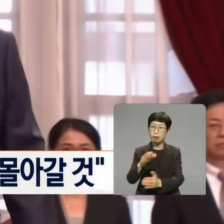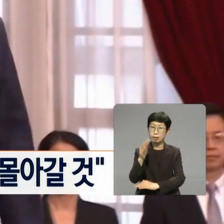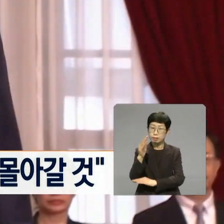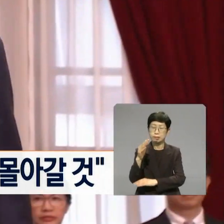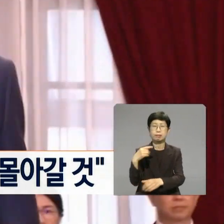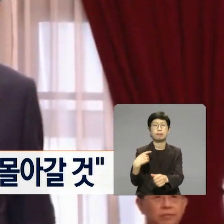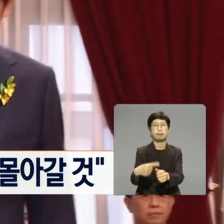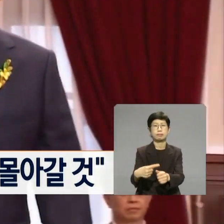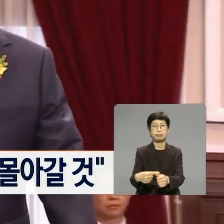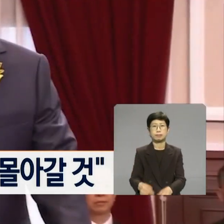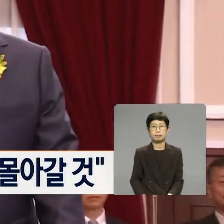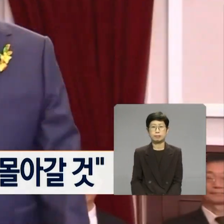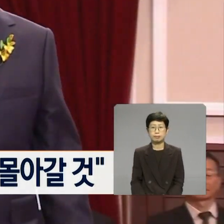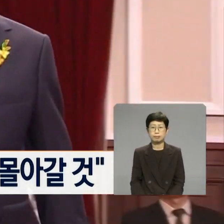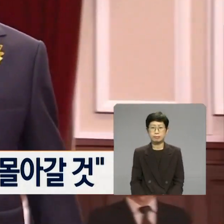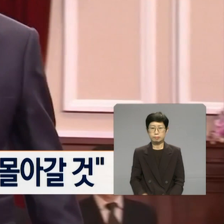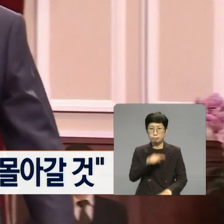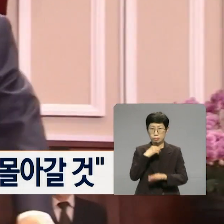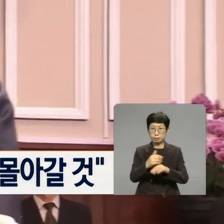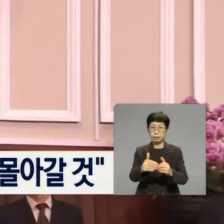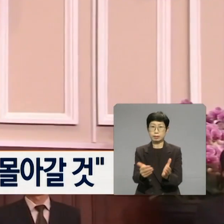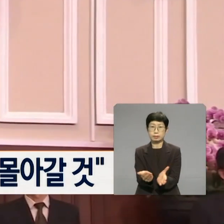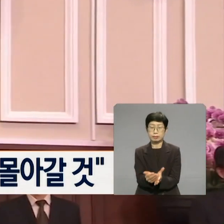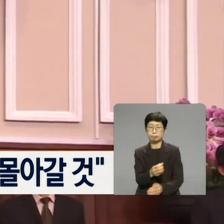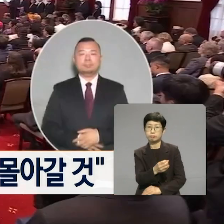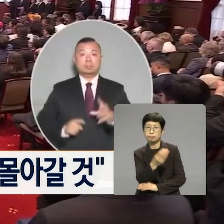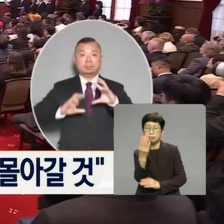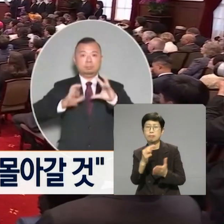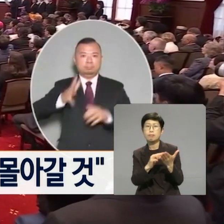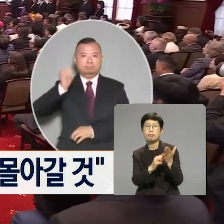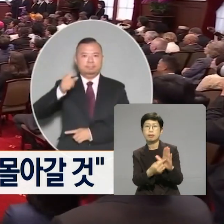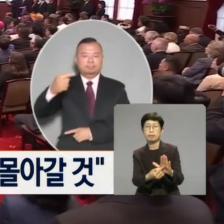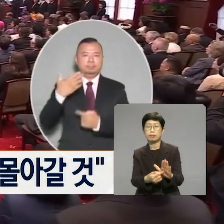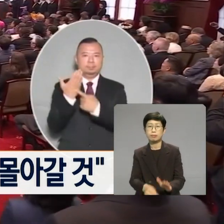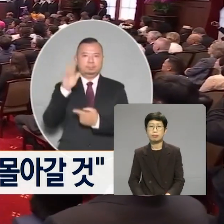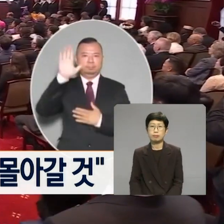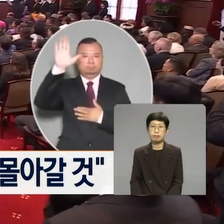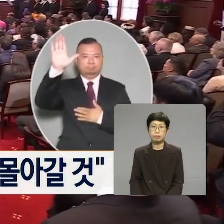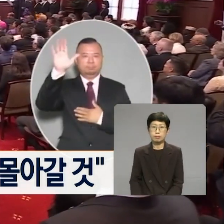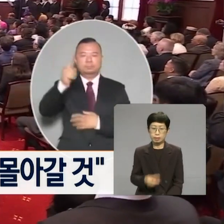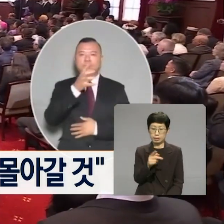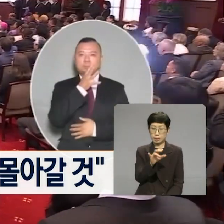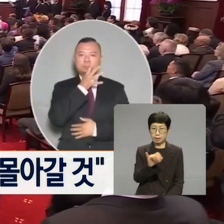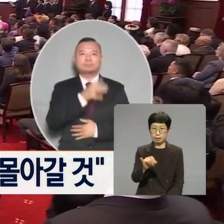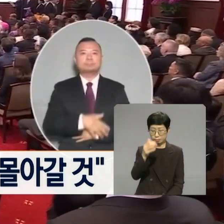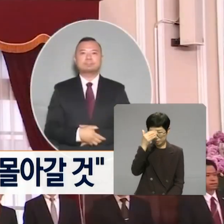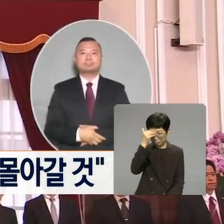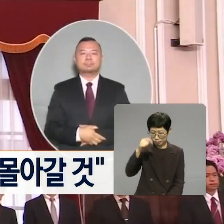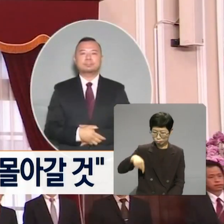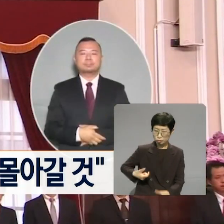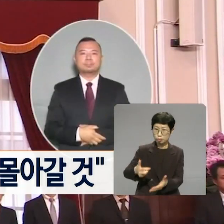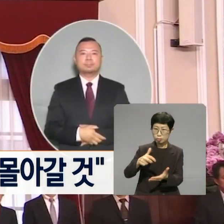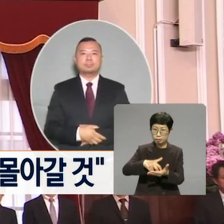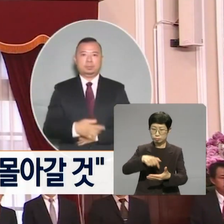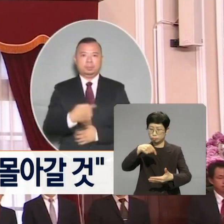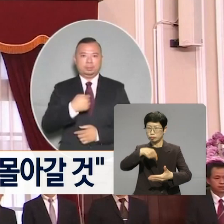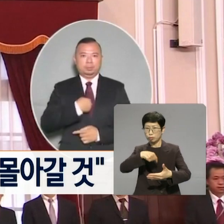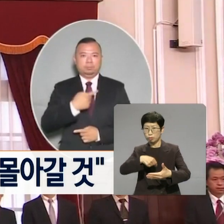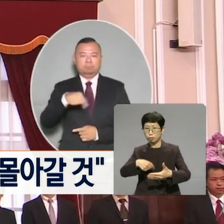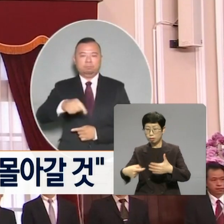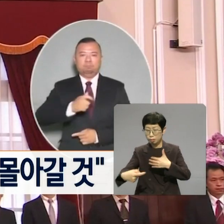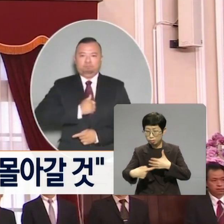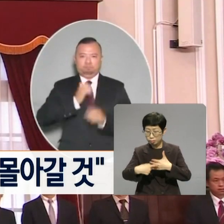비난에 나섰습니다 공산당 기관지 인민일보는 김영 칼럼에서 라이 총통이 독립을 꾀하면서 양안간